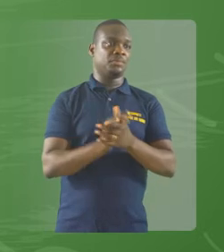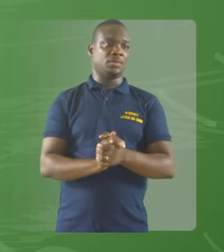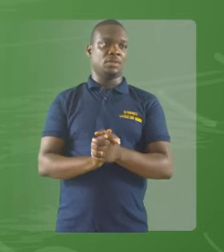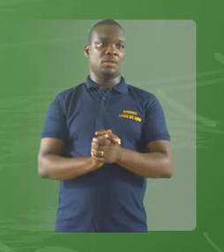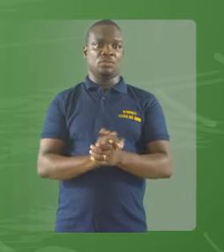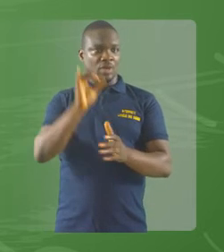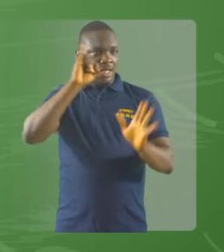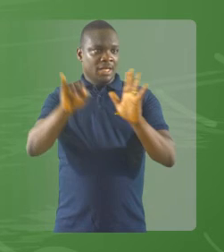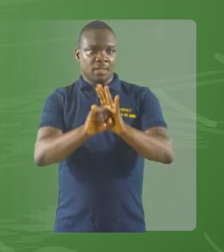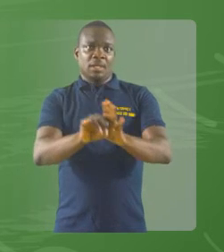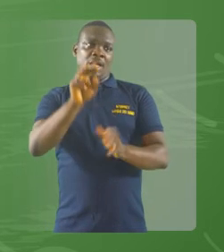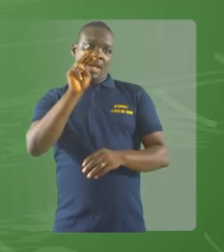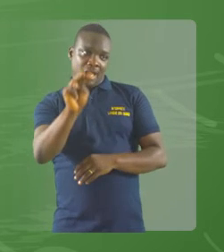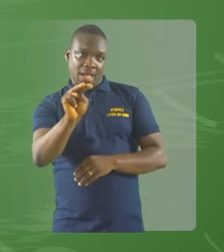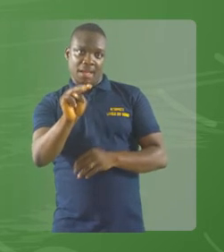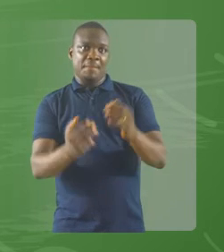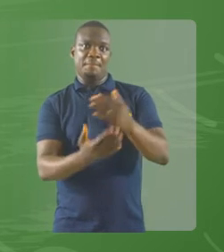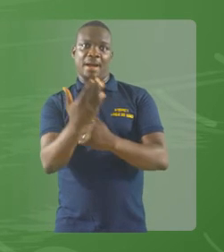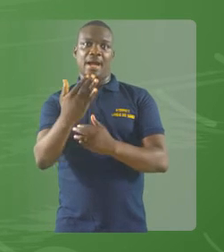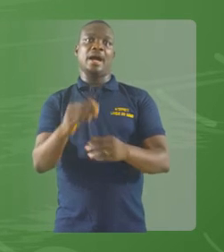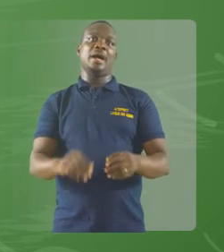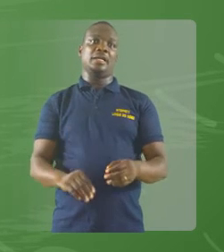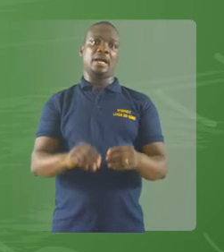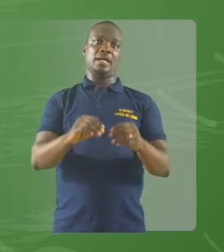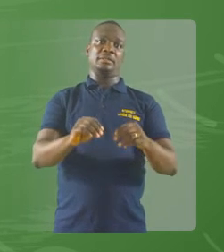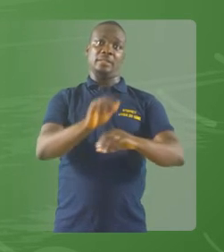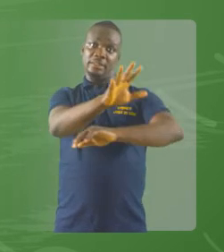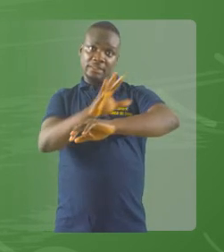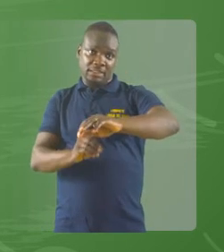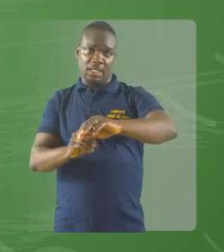L'image de M par la translation de vecteur U est M',